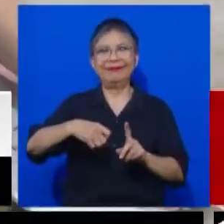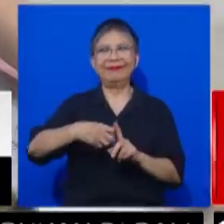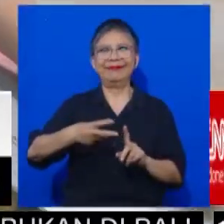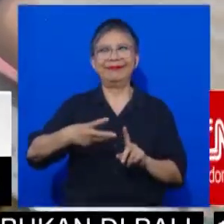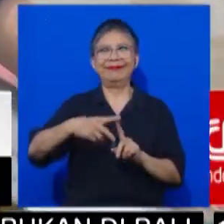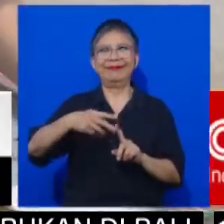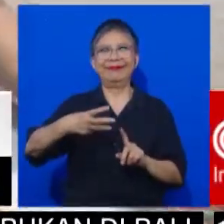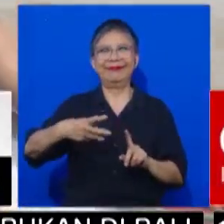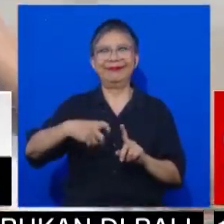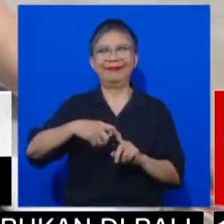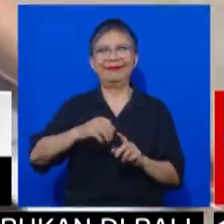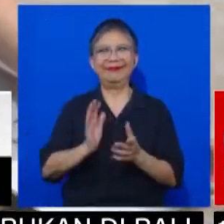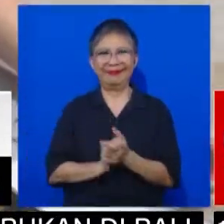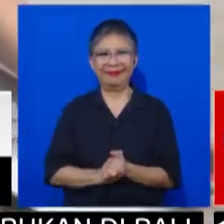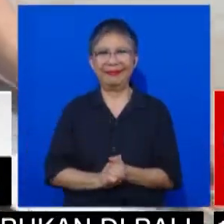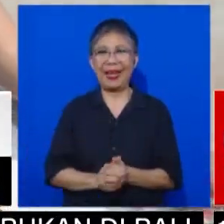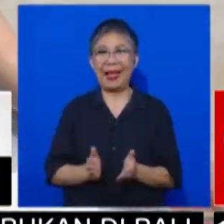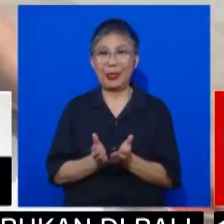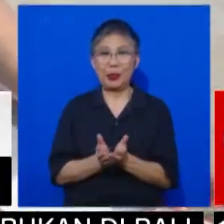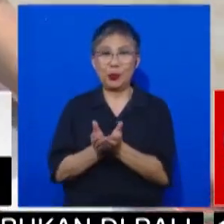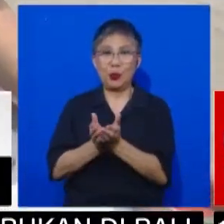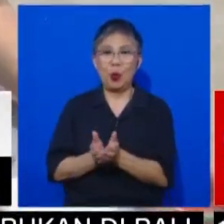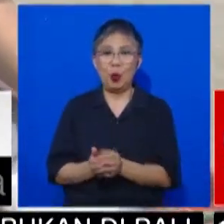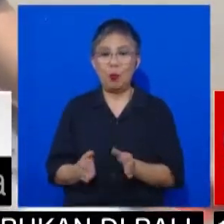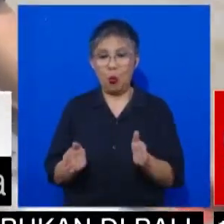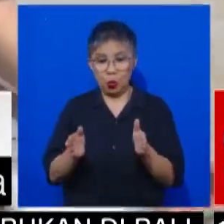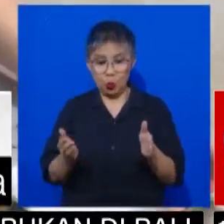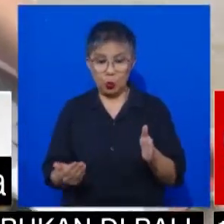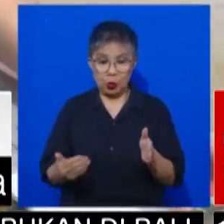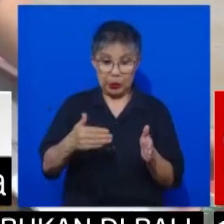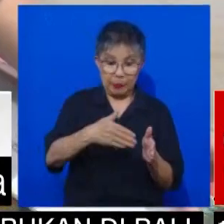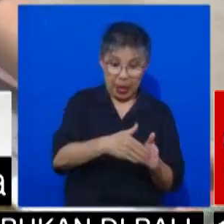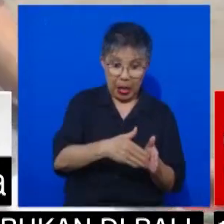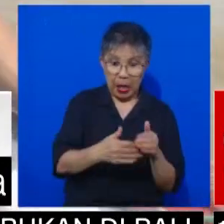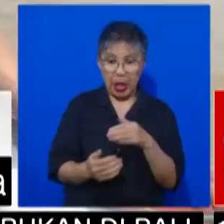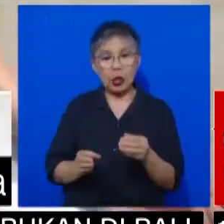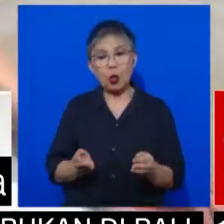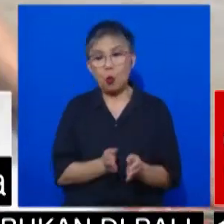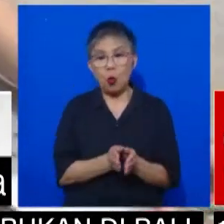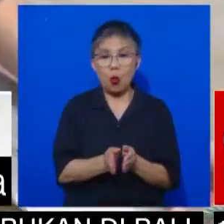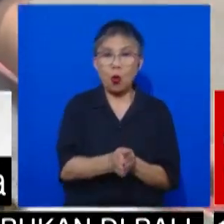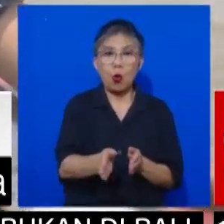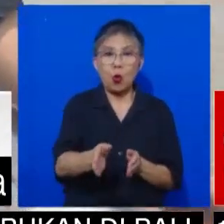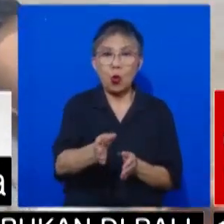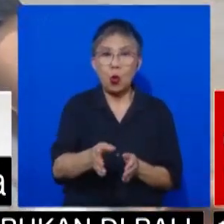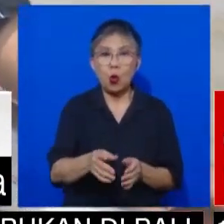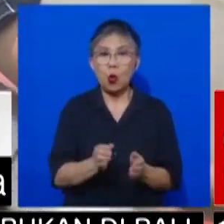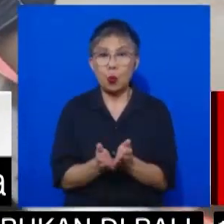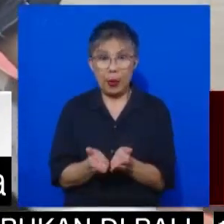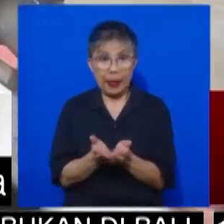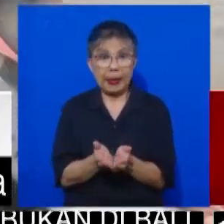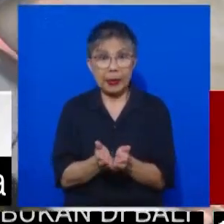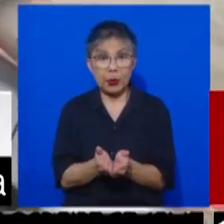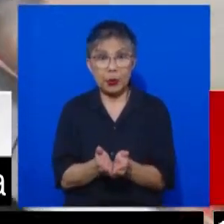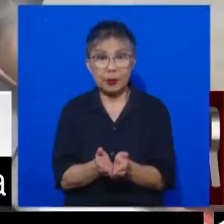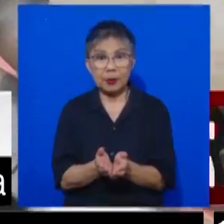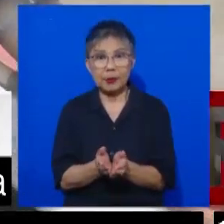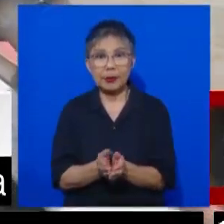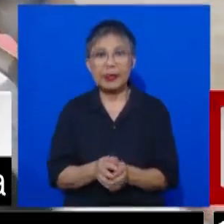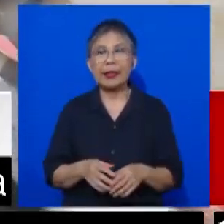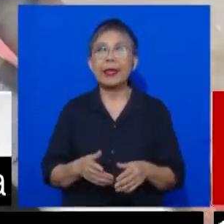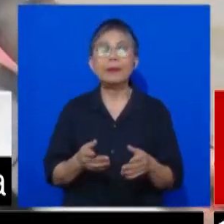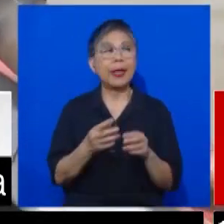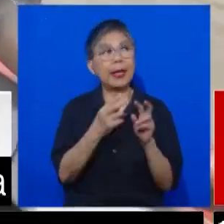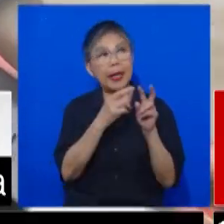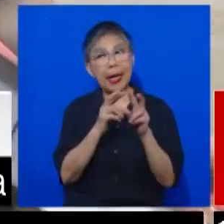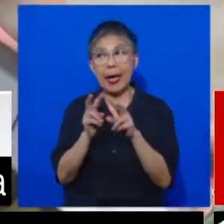Nah, enaknya menyeberang atau mau keliling wisata menggunakan perahu ketek ini, kita akan disuguhi